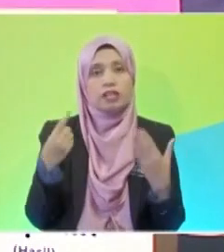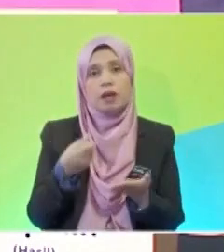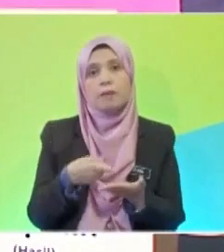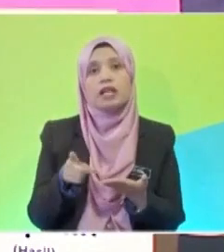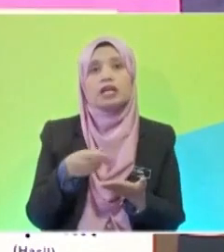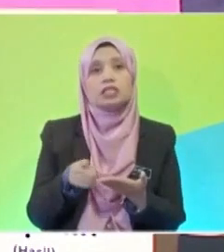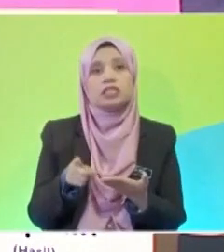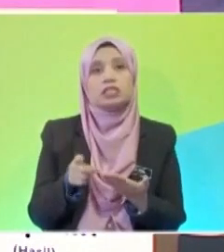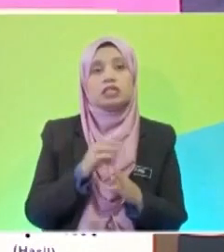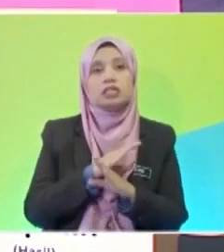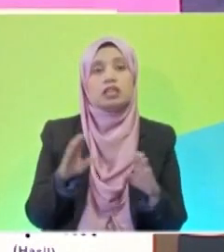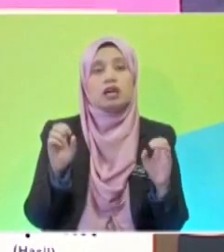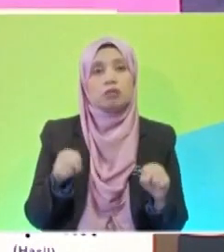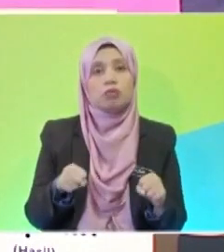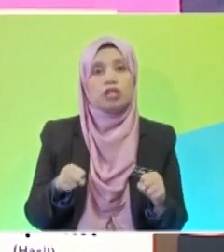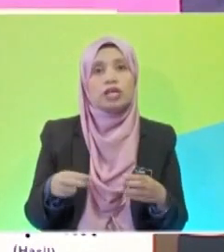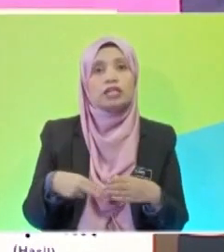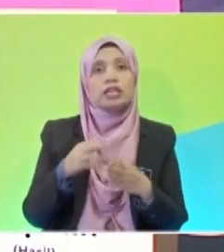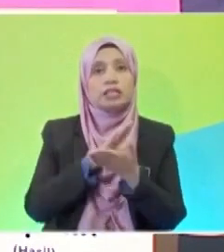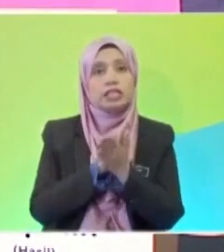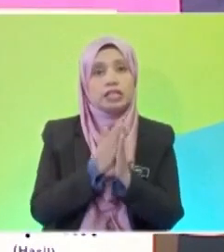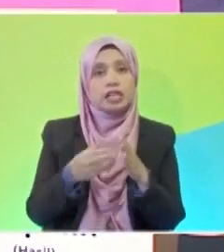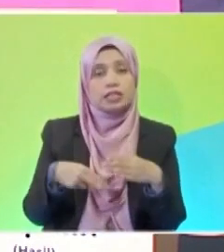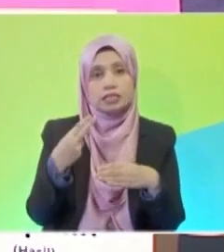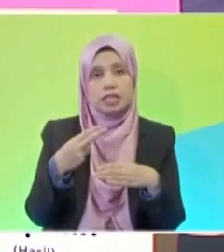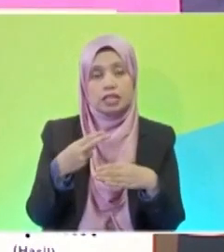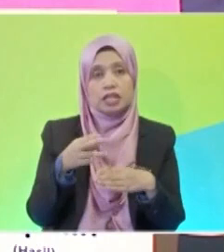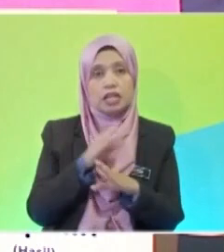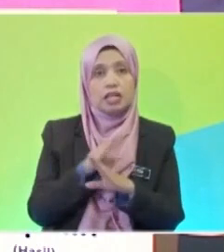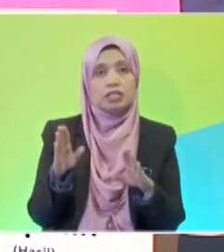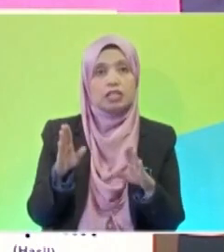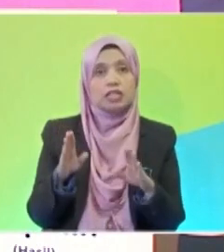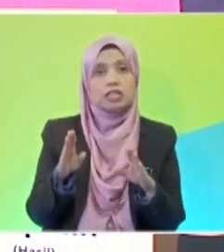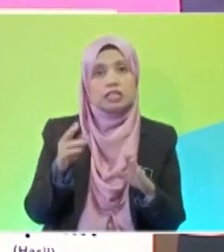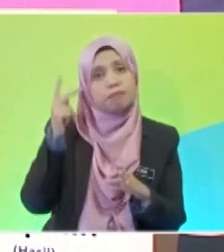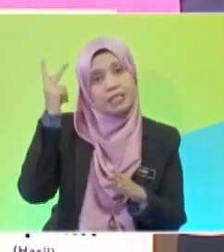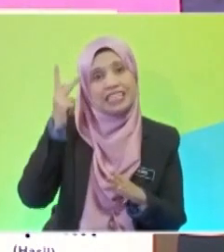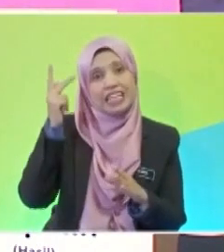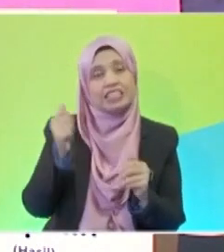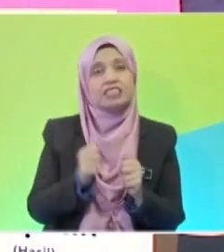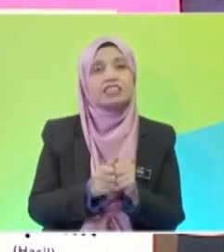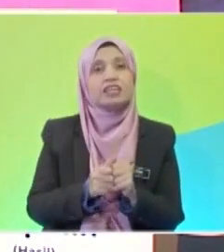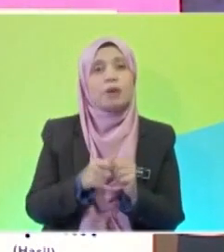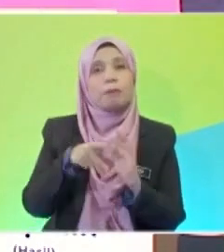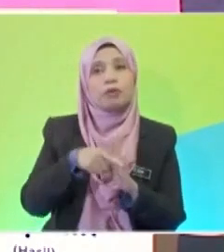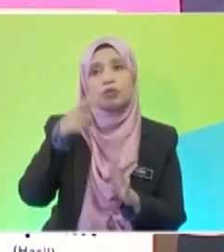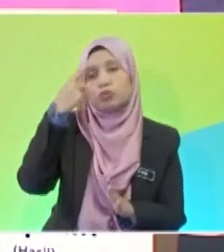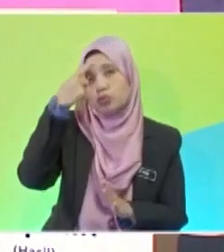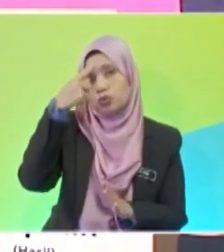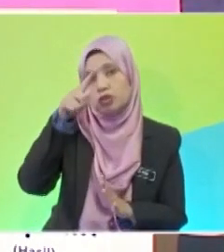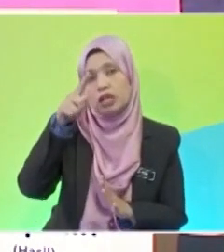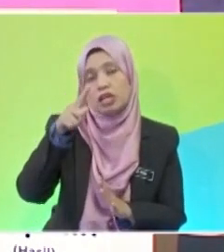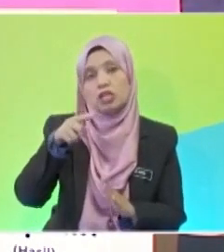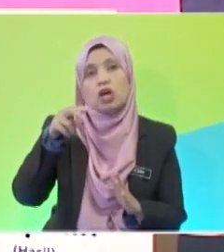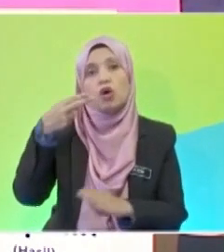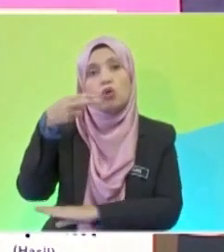murid-murid. Jangan keliru dengan peruntukan hutang ragu. Ada juga murid-murid Nisa.